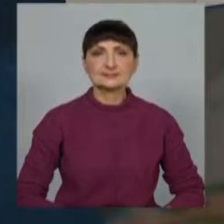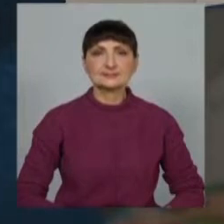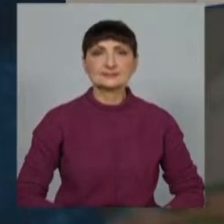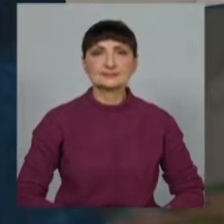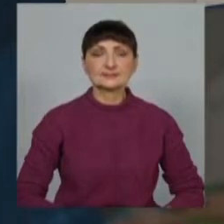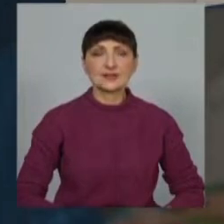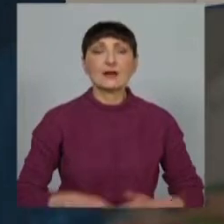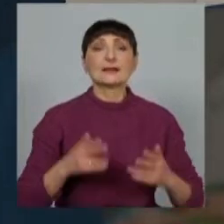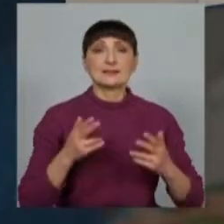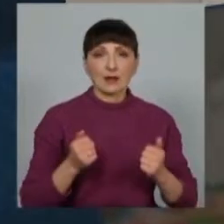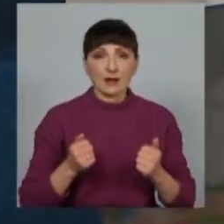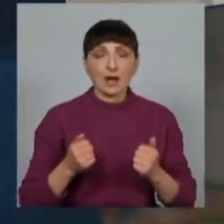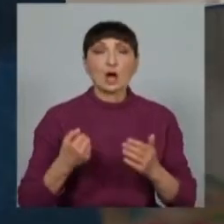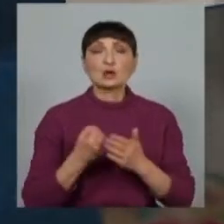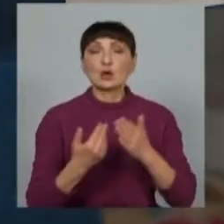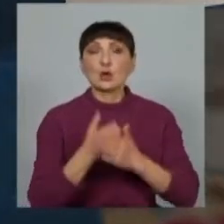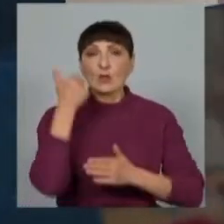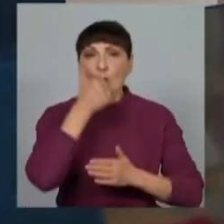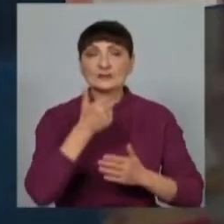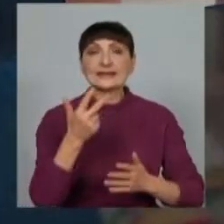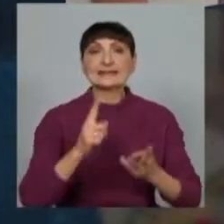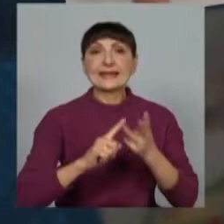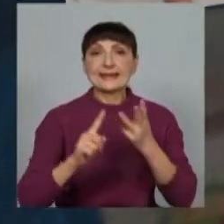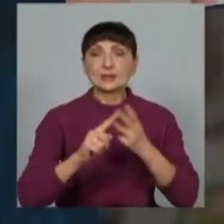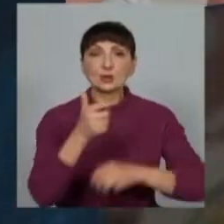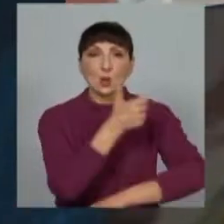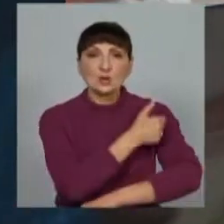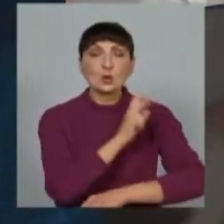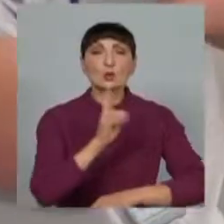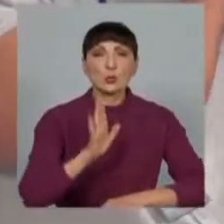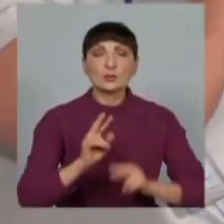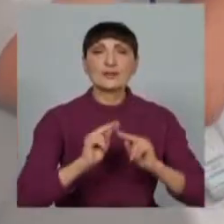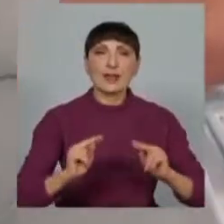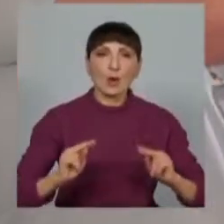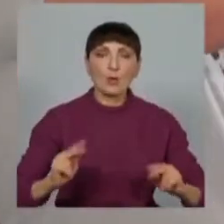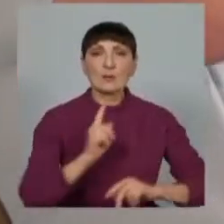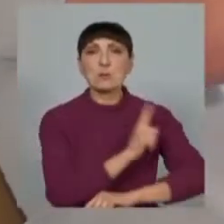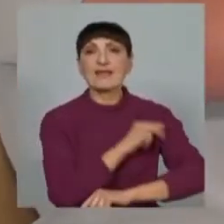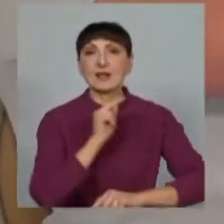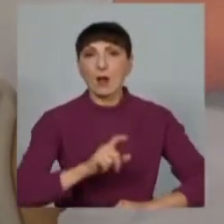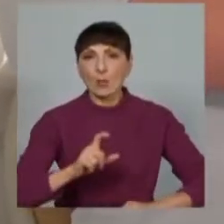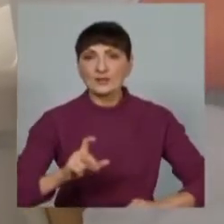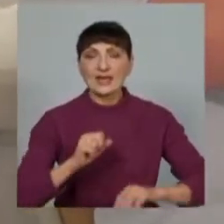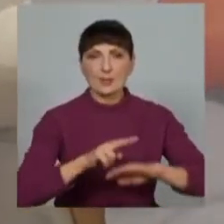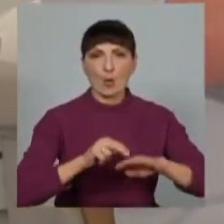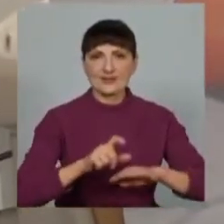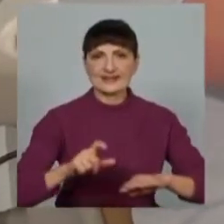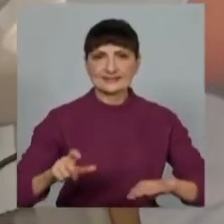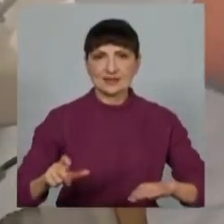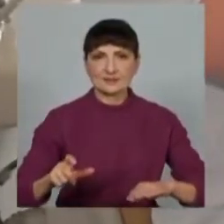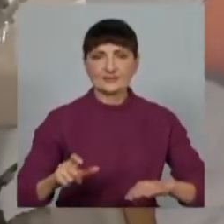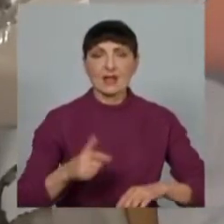Дина? Да, Диас, до Нового года третью дозу у препарата смогут получить медработники, педагоги, а также сотрудники правоохранительных органов.